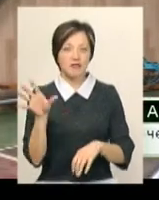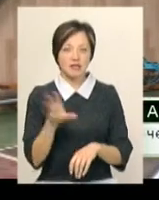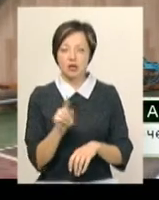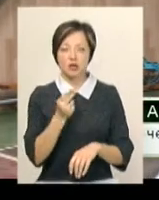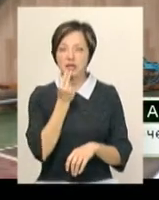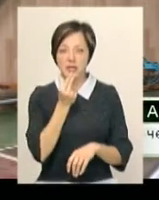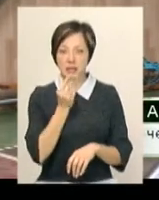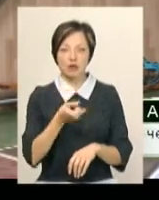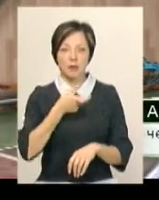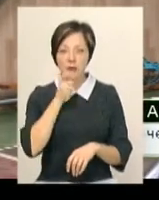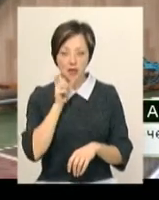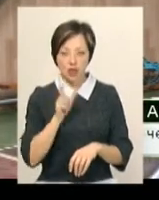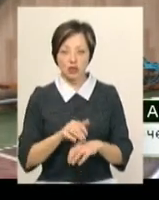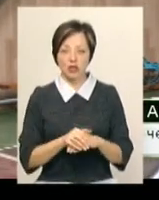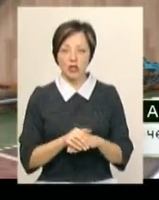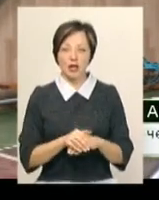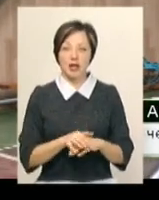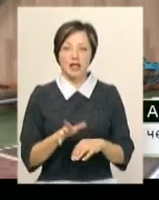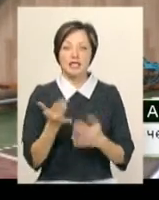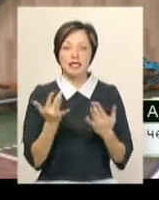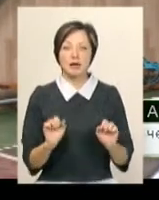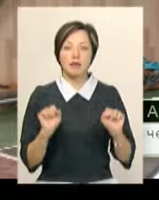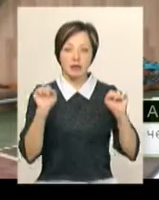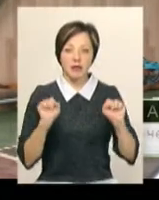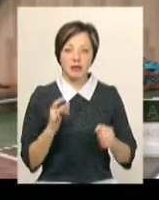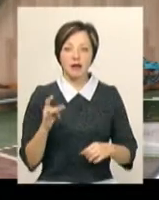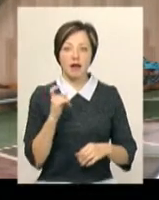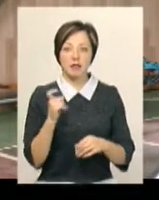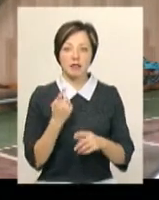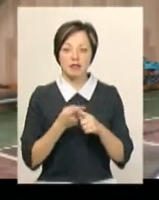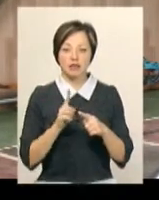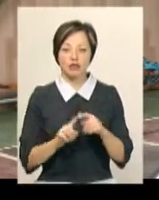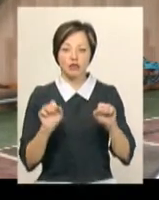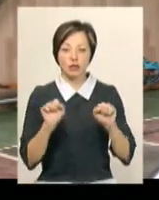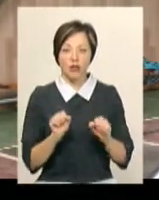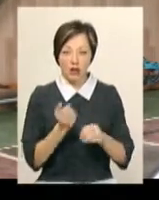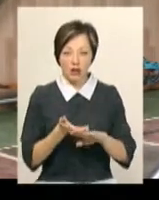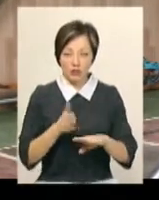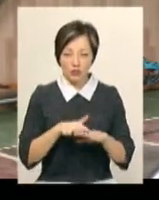що ти їси, що ти п'єш, скільки піднімаєш, скільки разів ти підходиш до штанги.